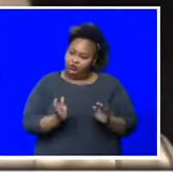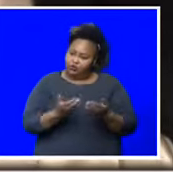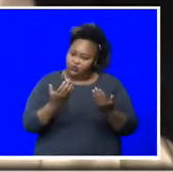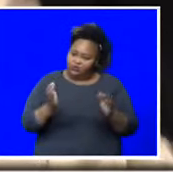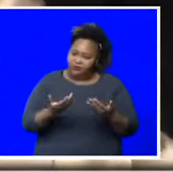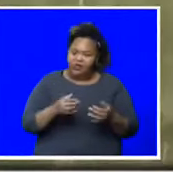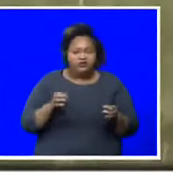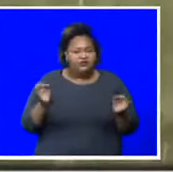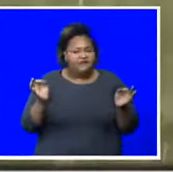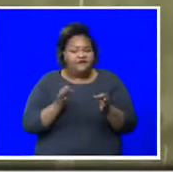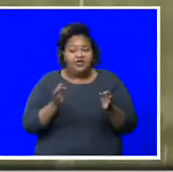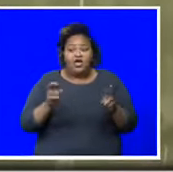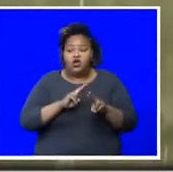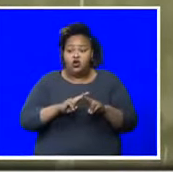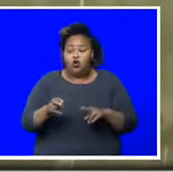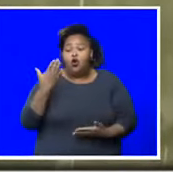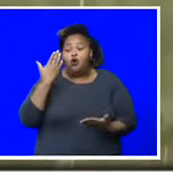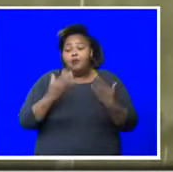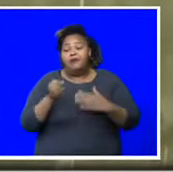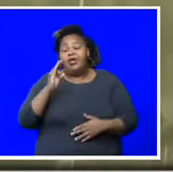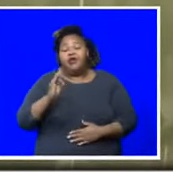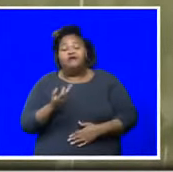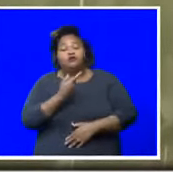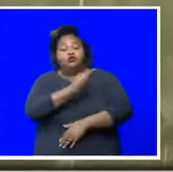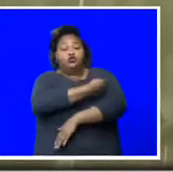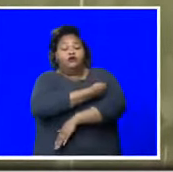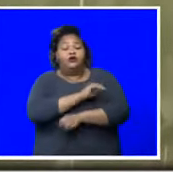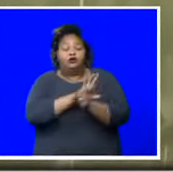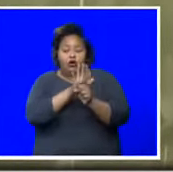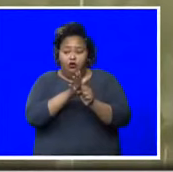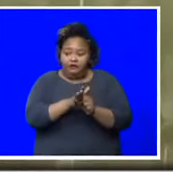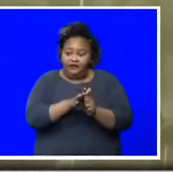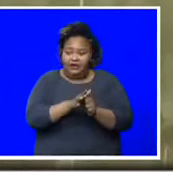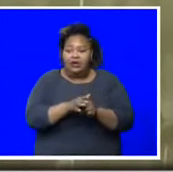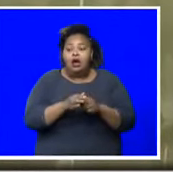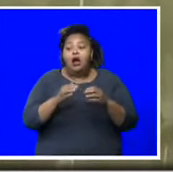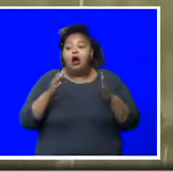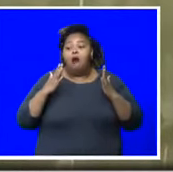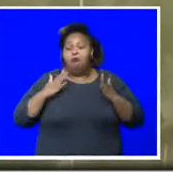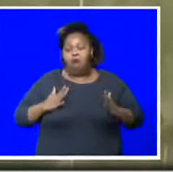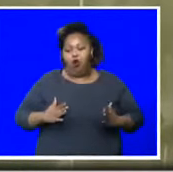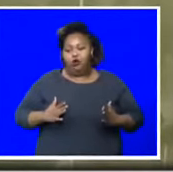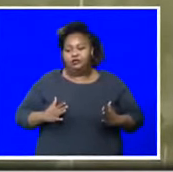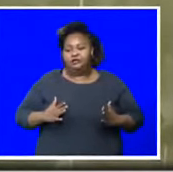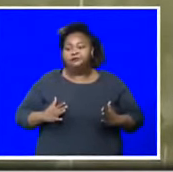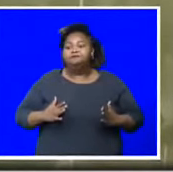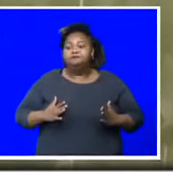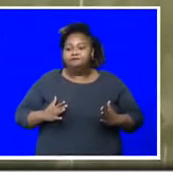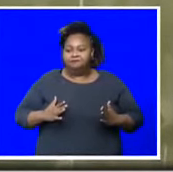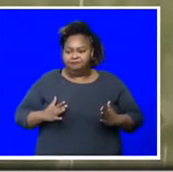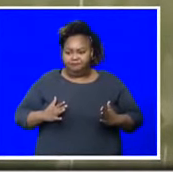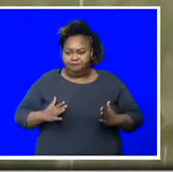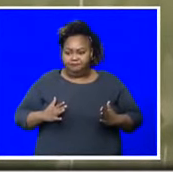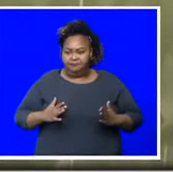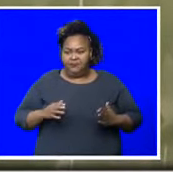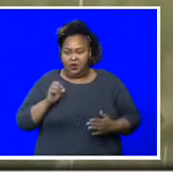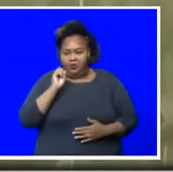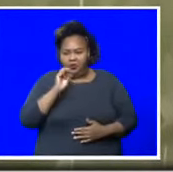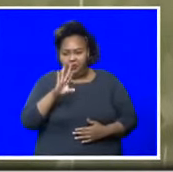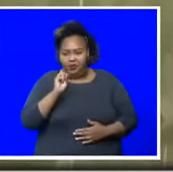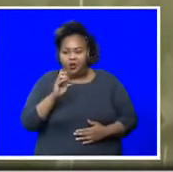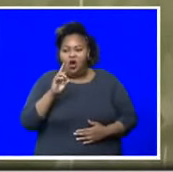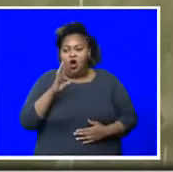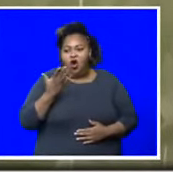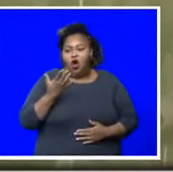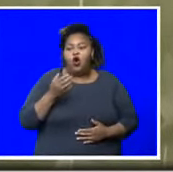dibana nalo ngento yomtimba wakho ube buhlungwanyana ngento yomtimba wakho ube buthakathaka nje uvunga ukuthi phethe ngumkhuhlane kojana